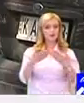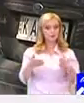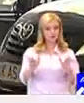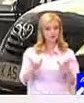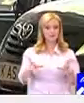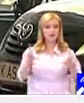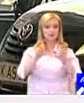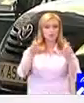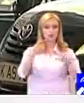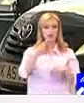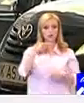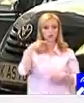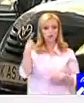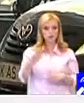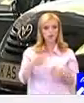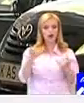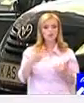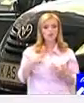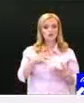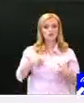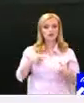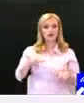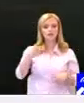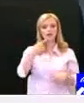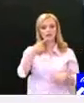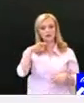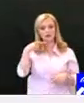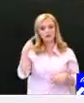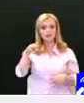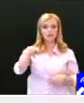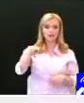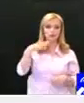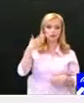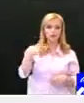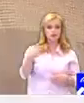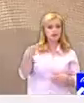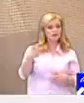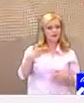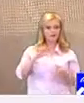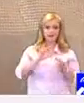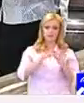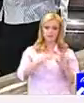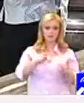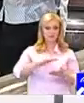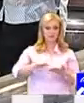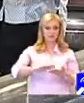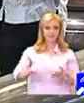Absolvenții Alolingvi au susținut astăzi examenul la limba și literatura română. Tinerii spun că gramatica le-a cam dat bătăi de